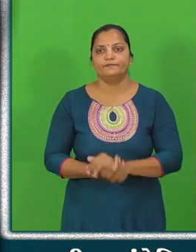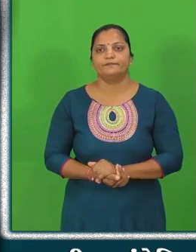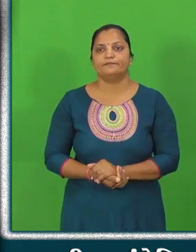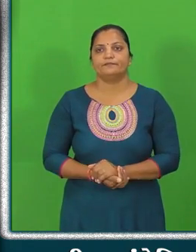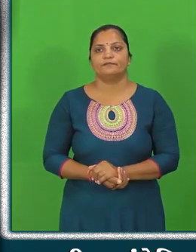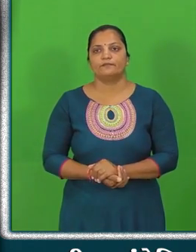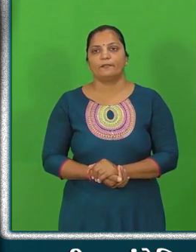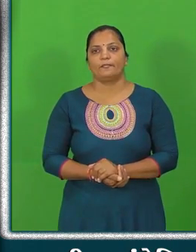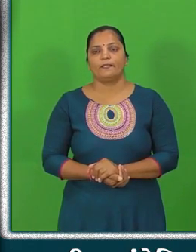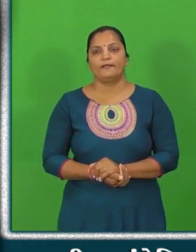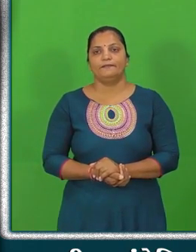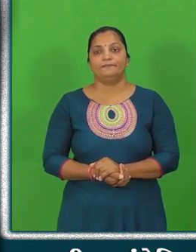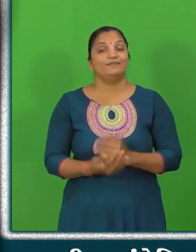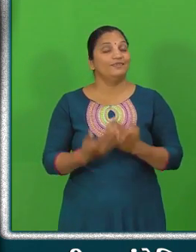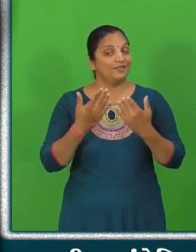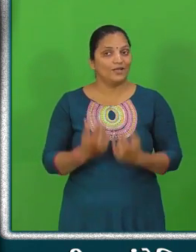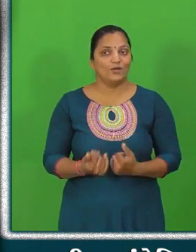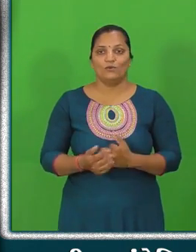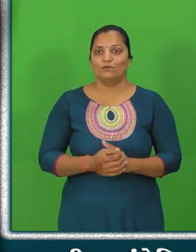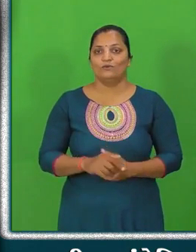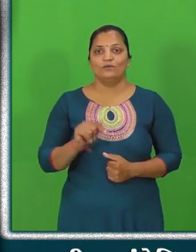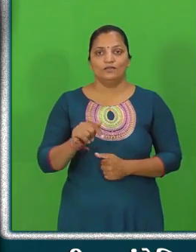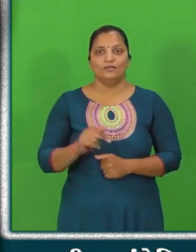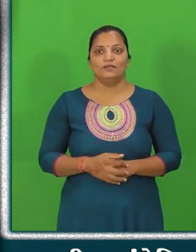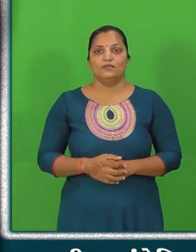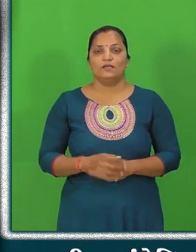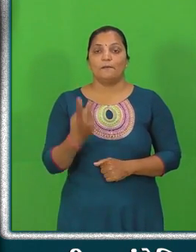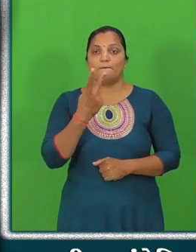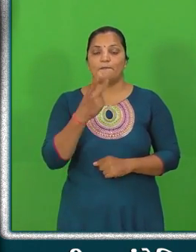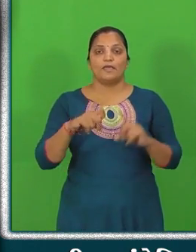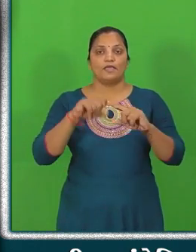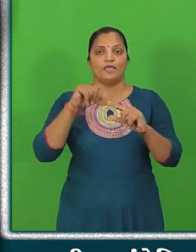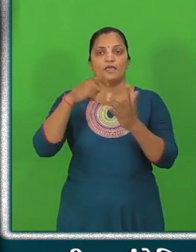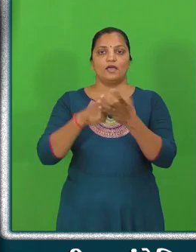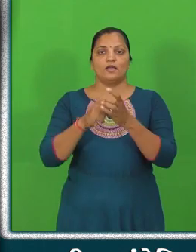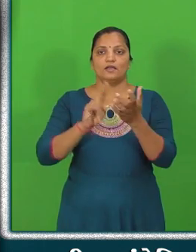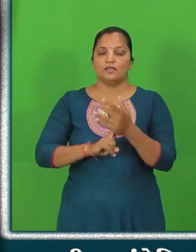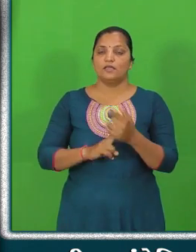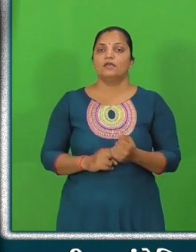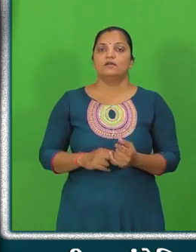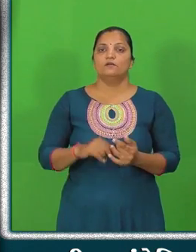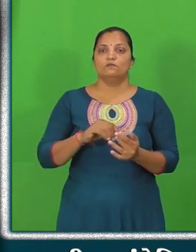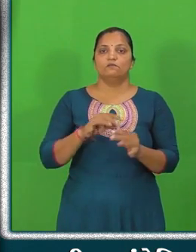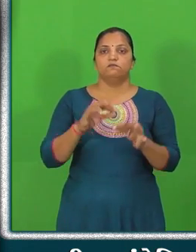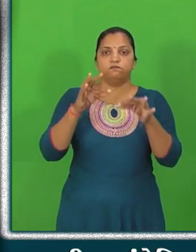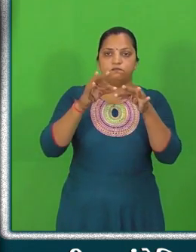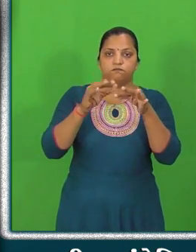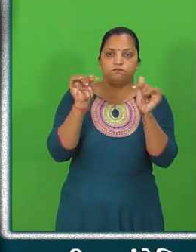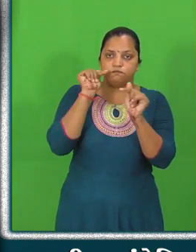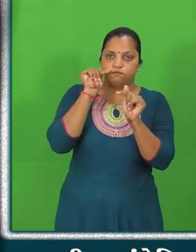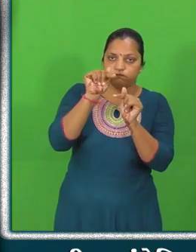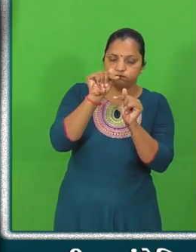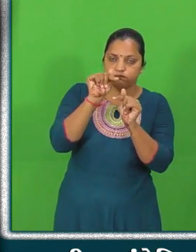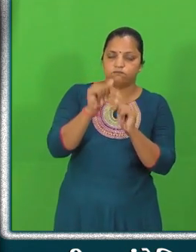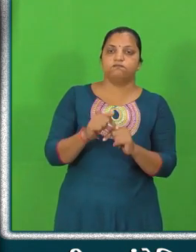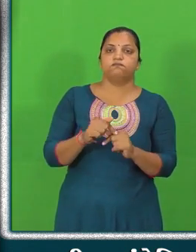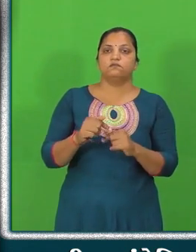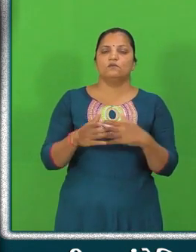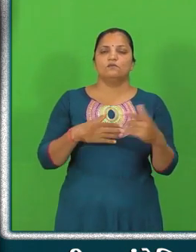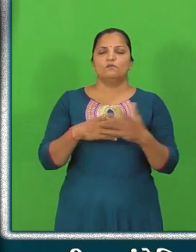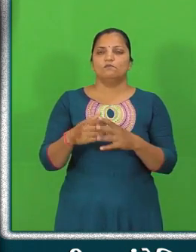ઓકે, તો હવે આ જે બે કિરણો જ્યાં છેદે છે ત્યાં આગળ આપણને વસ્તુનું પ્રતિબિંબ